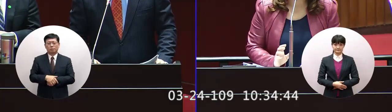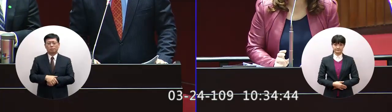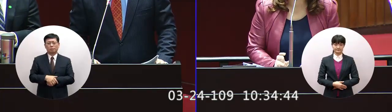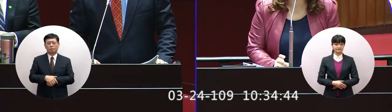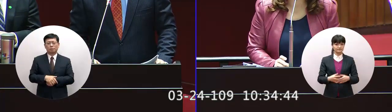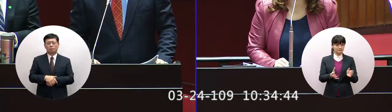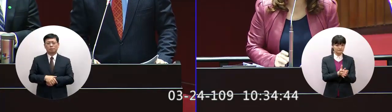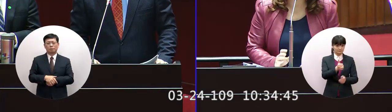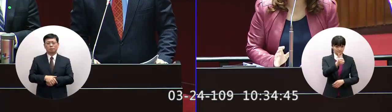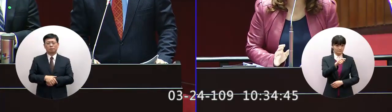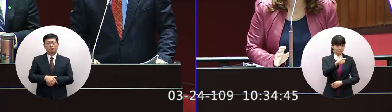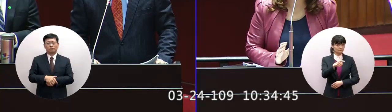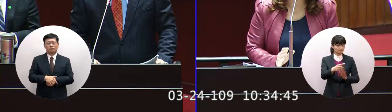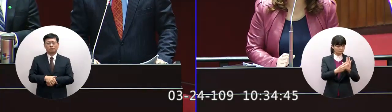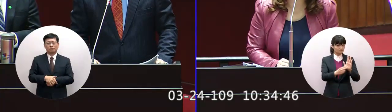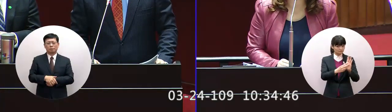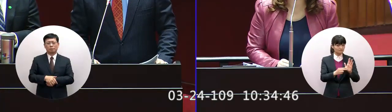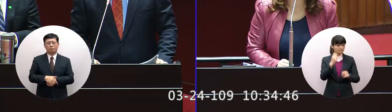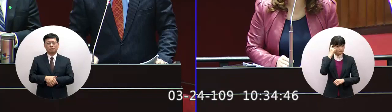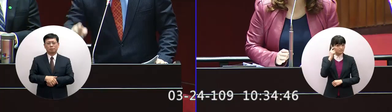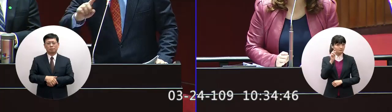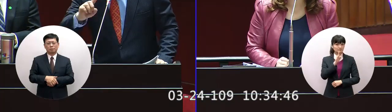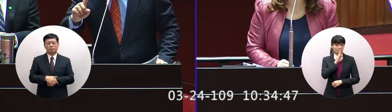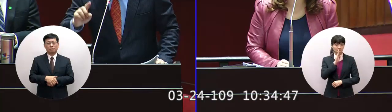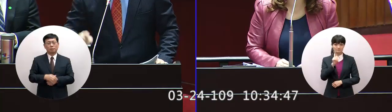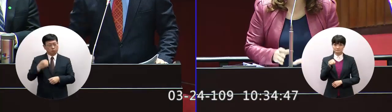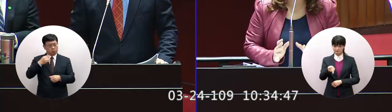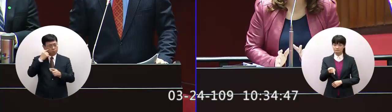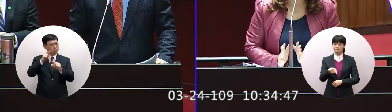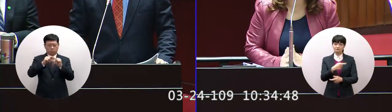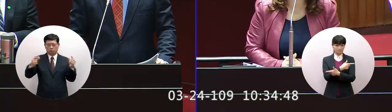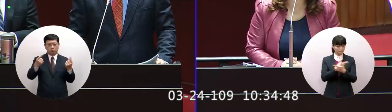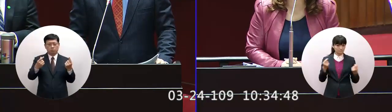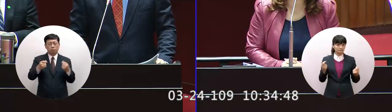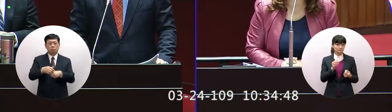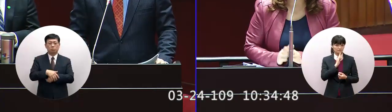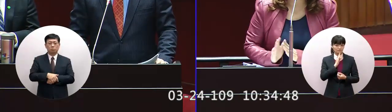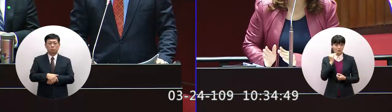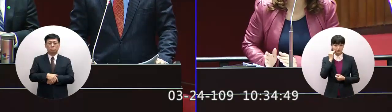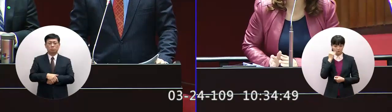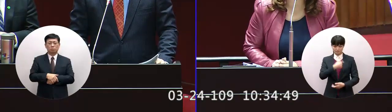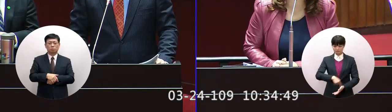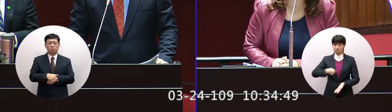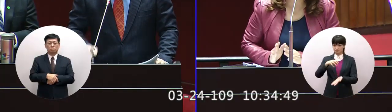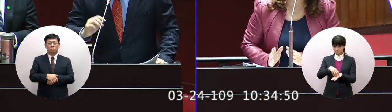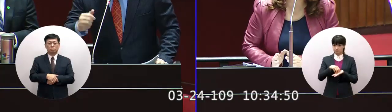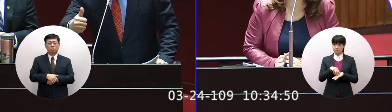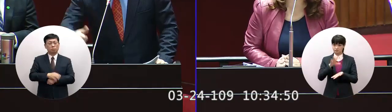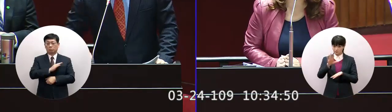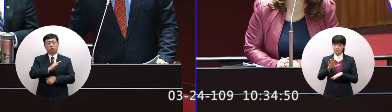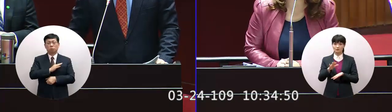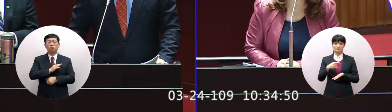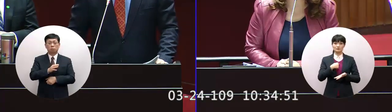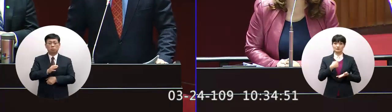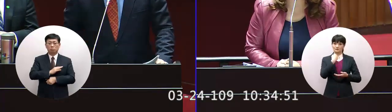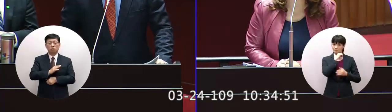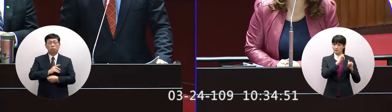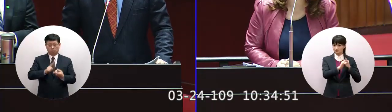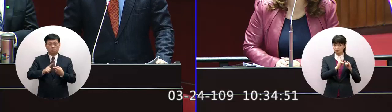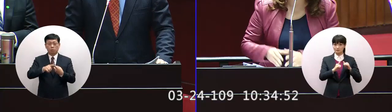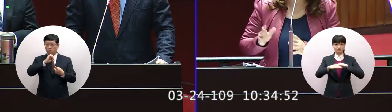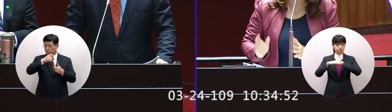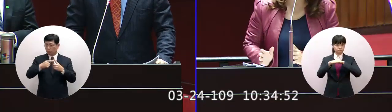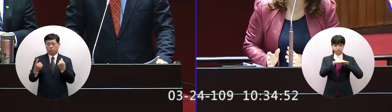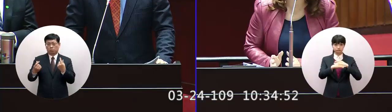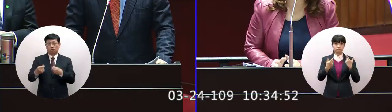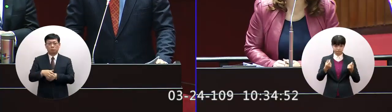部长的意思就是说，其实就是一视同仁， 我们要一视同仁。 新住民如果带来领有身份证，就是比照国人， 当然了，他就 是没有问题嘛， 他都是